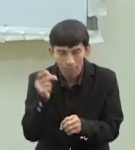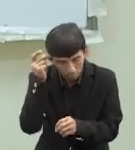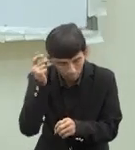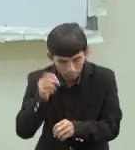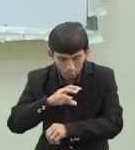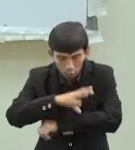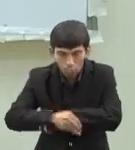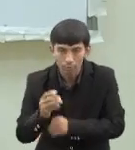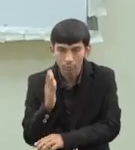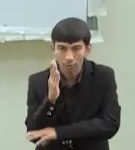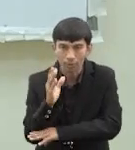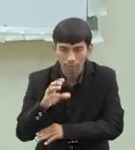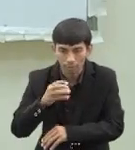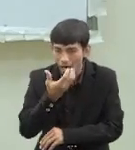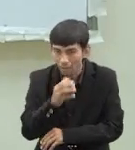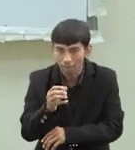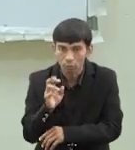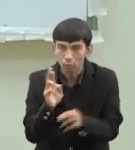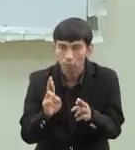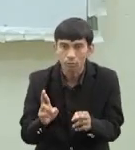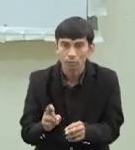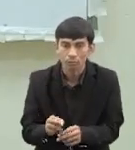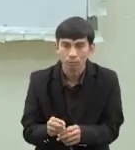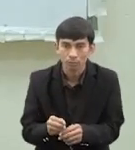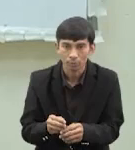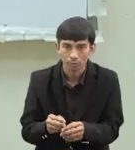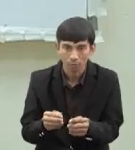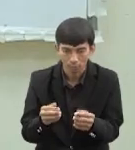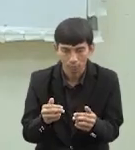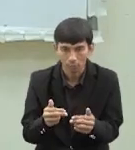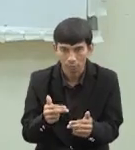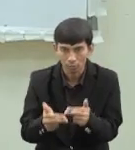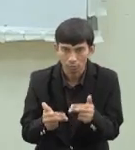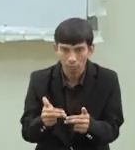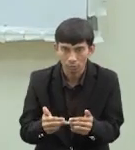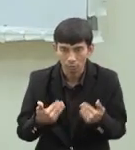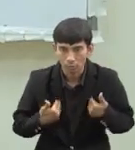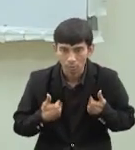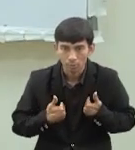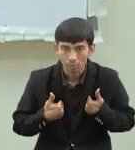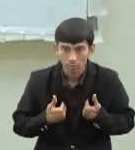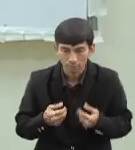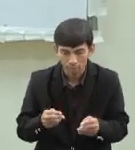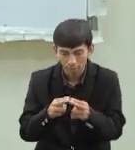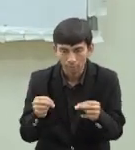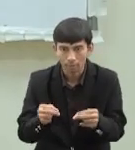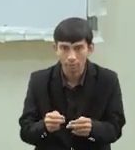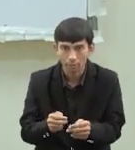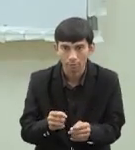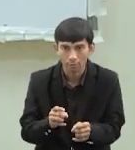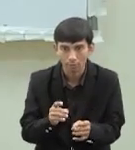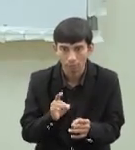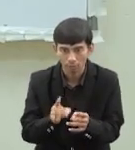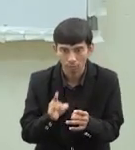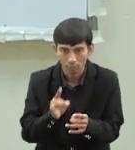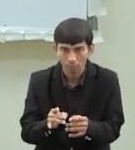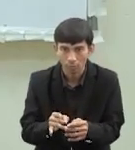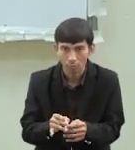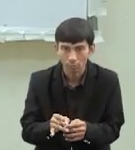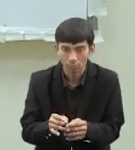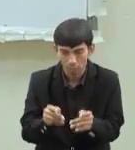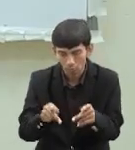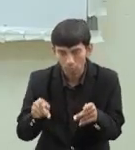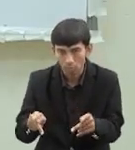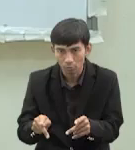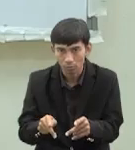nghỉ. Tua nơi hạt khăn có bú bìa. Mà nụ cực cực nìa